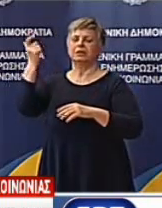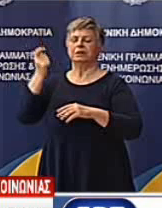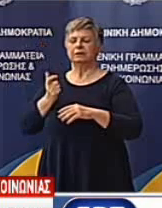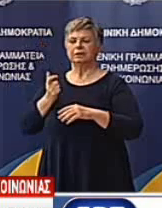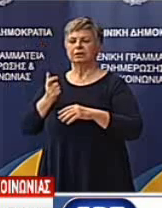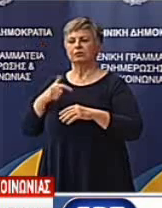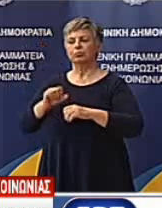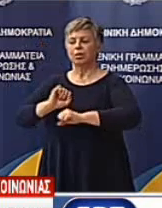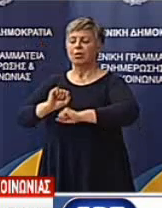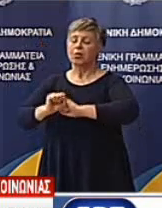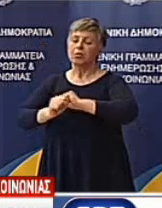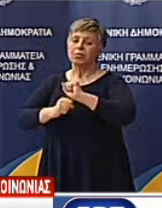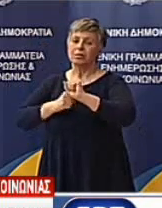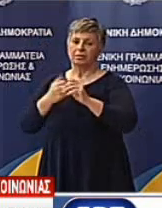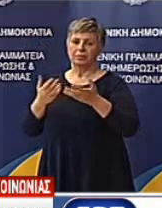επανειλημμένως.